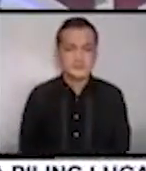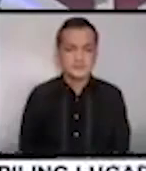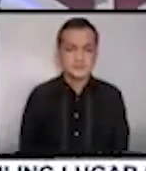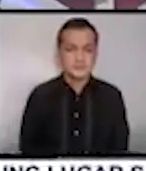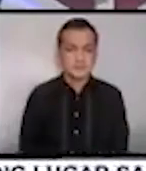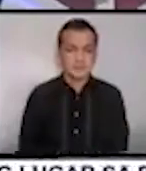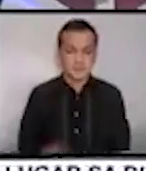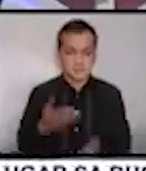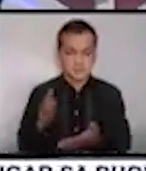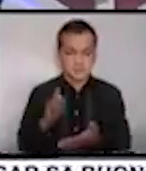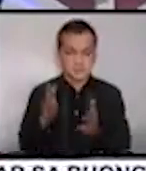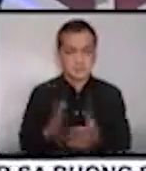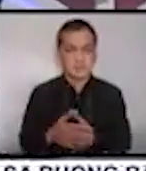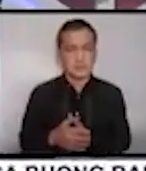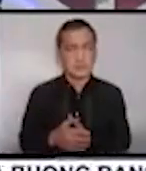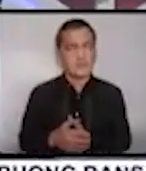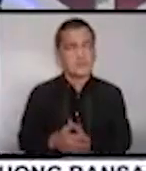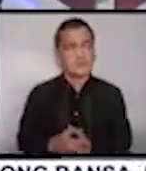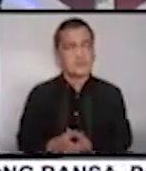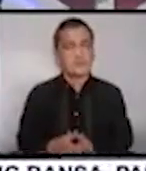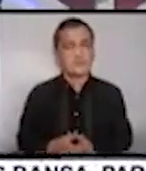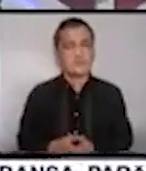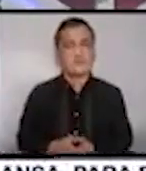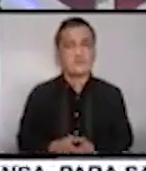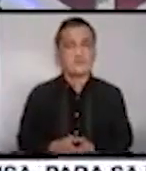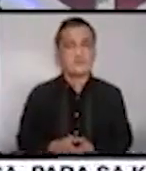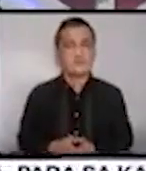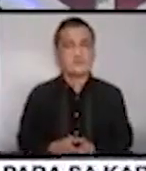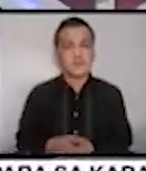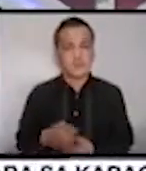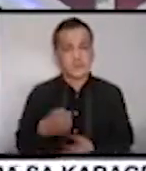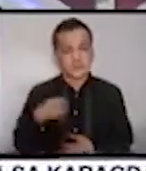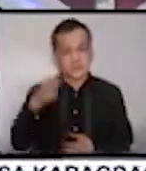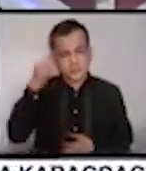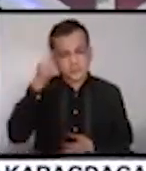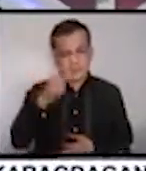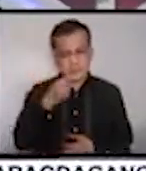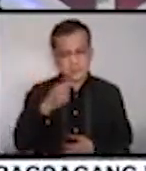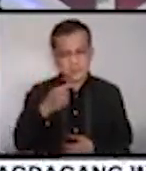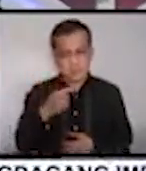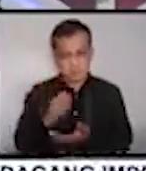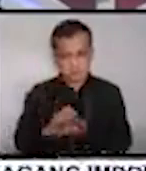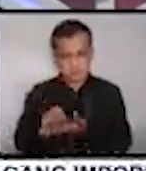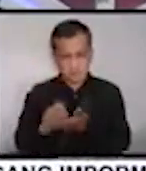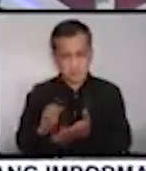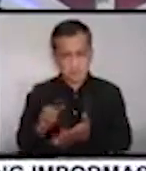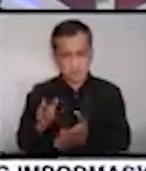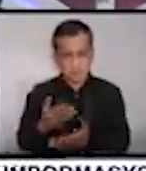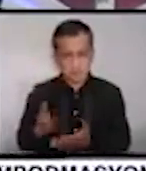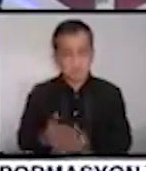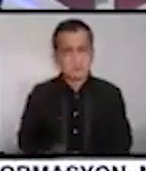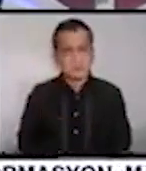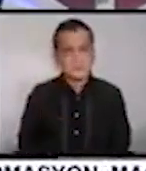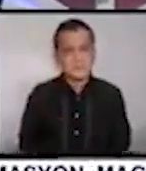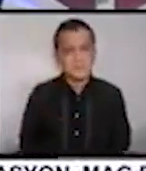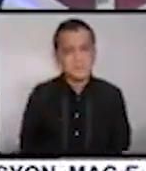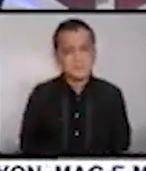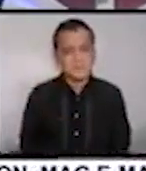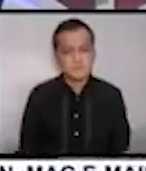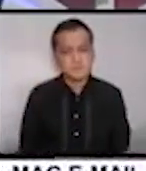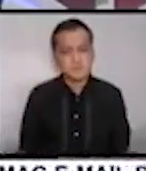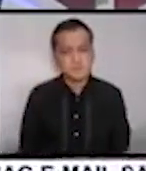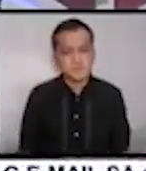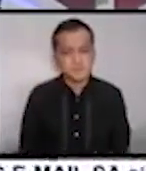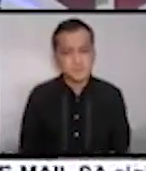parang nagiging... Napag-isipan ko na rin po na mag-compose ng mga kanta. Kaya po, ayun, madami po